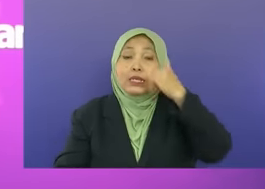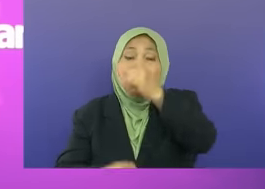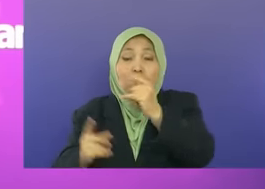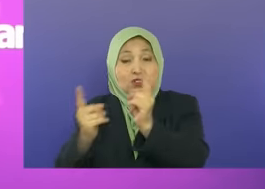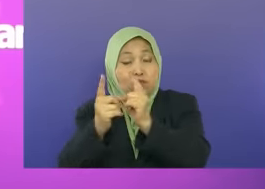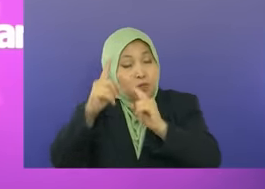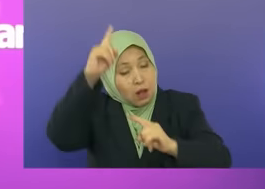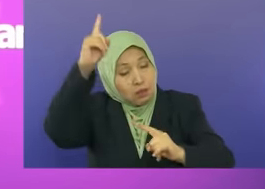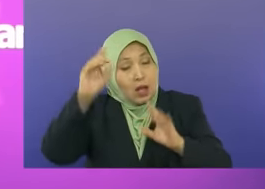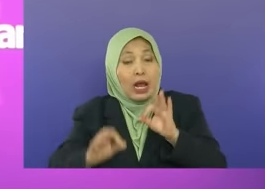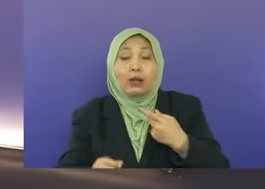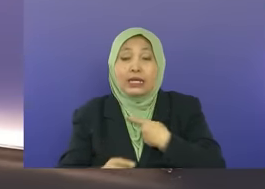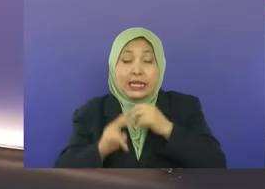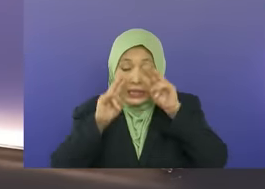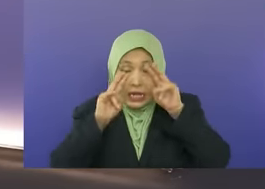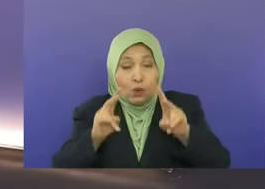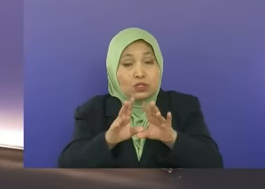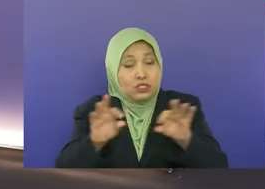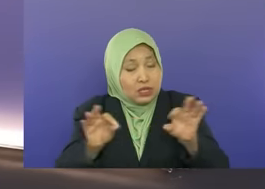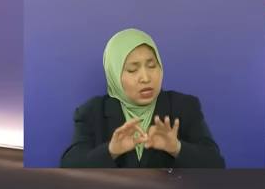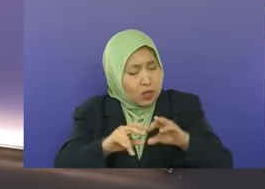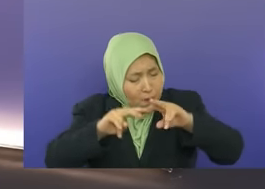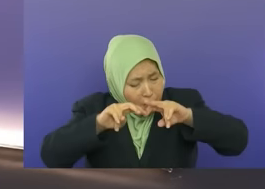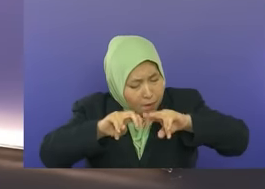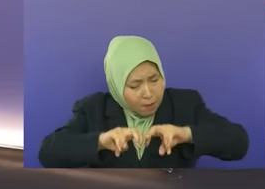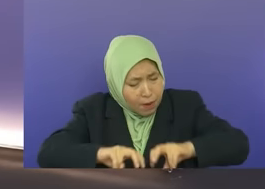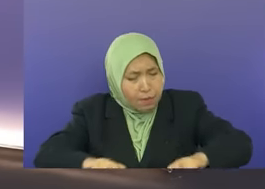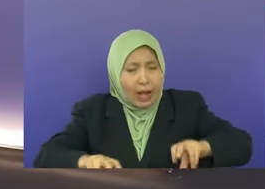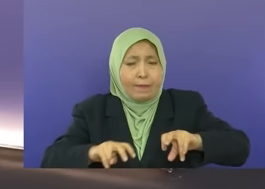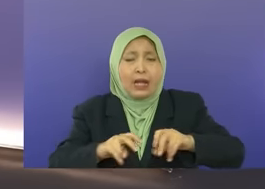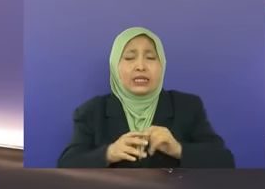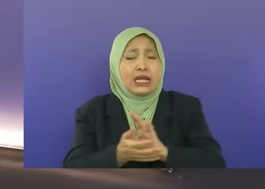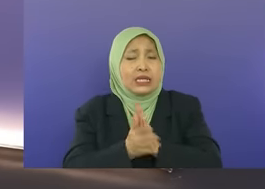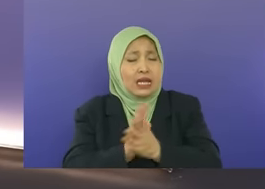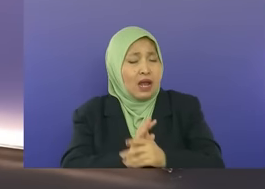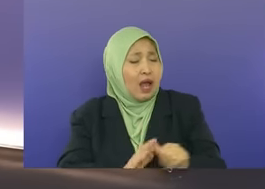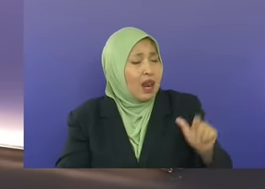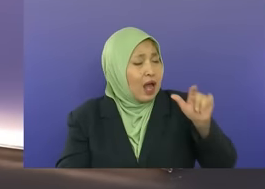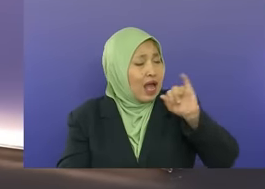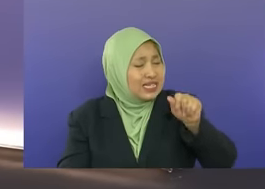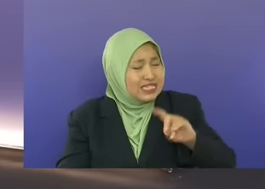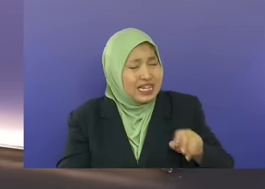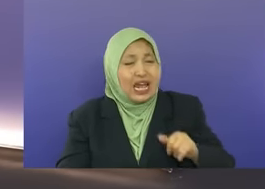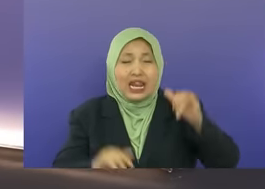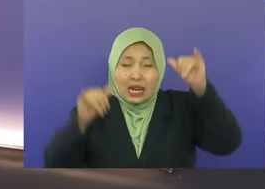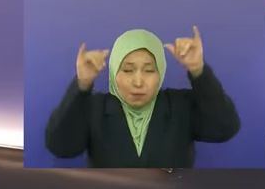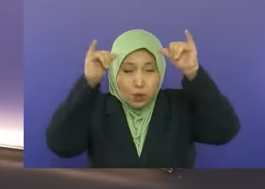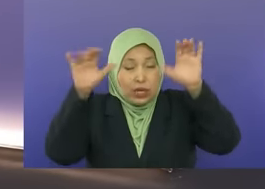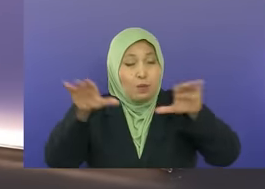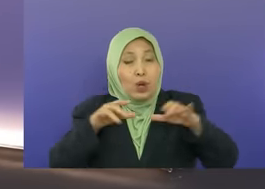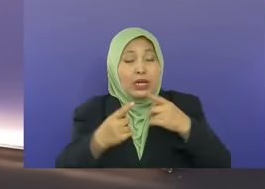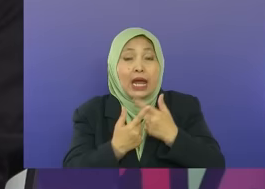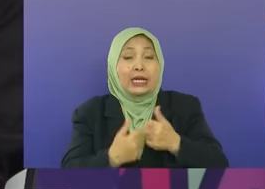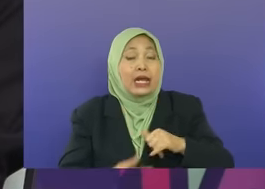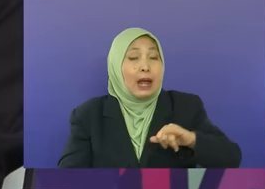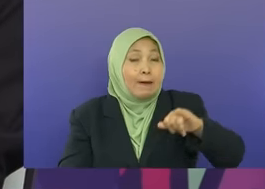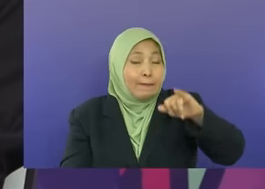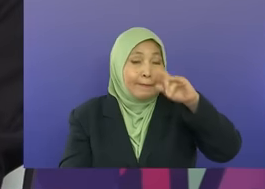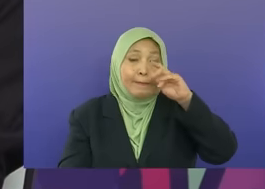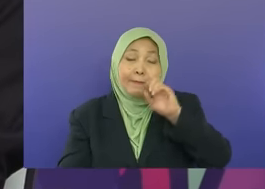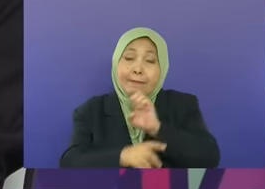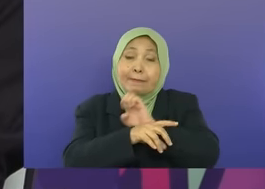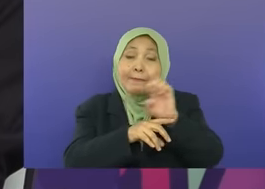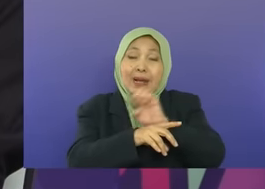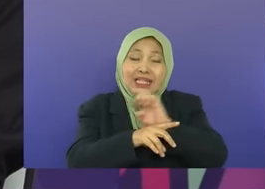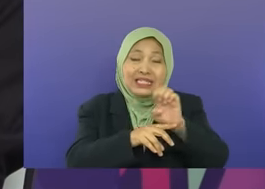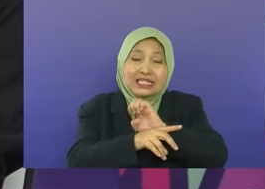kalau kita tengok Nanti kisahnya diperincikan yang masuk ini adalah lembu yang dibuat dari emas bukan lembu yang betul ya